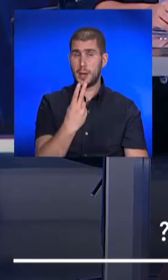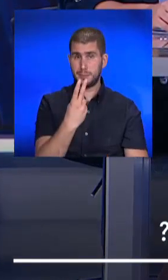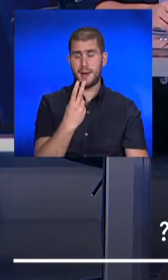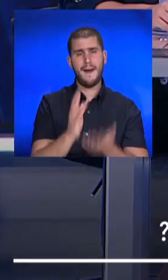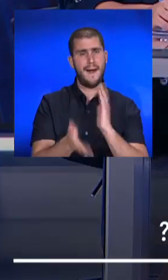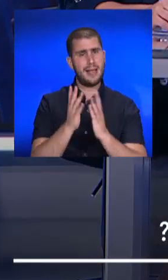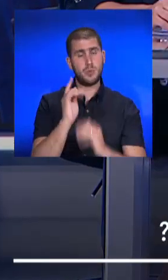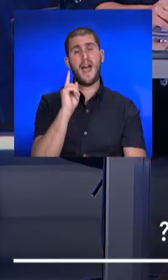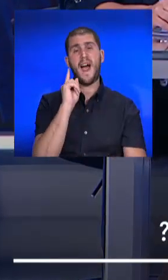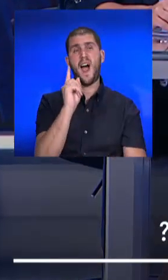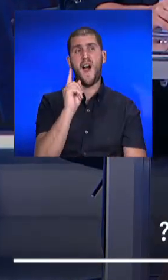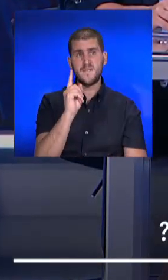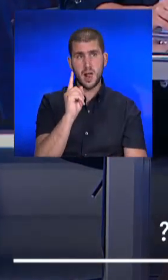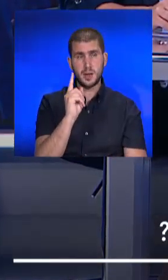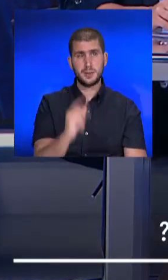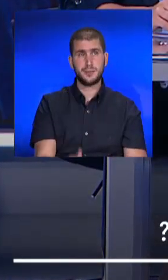אלימות, אבל